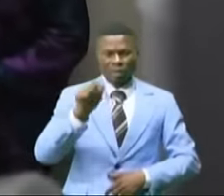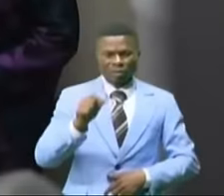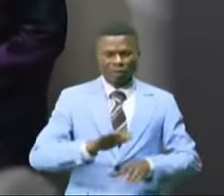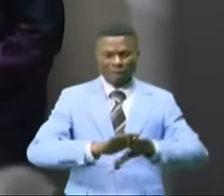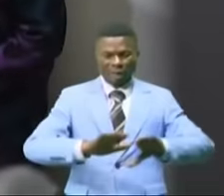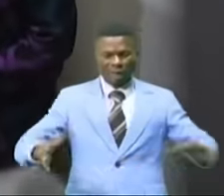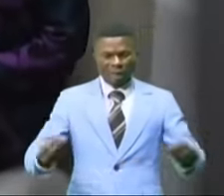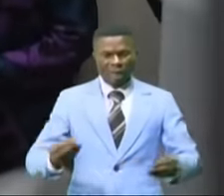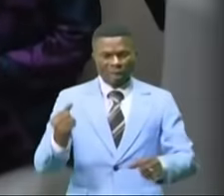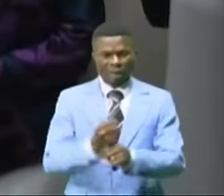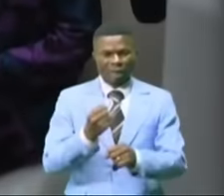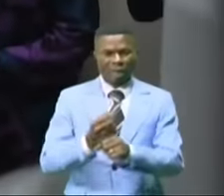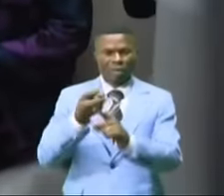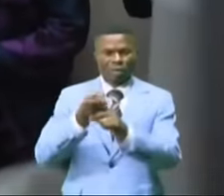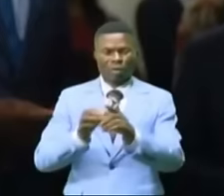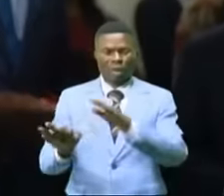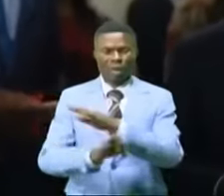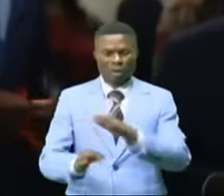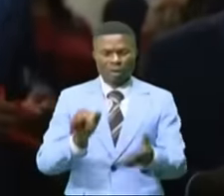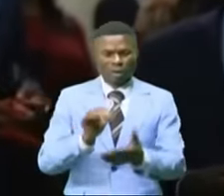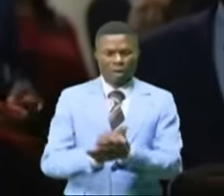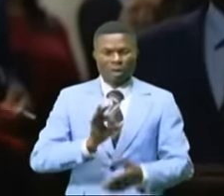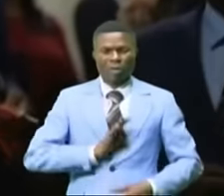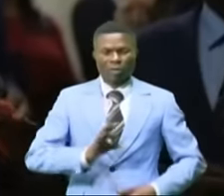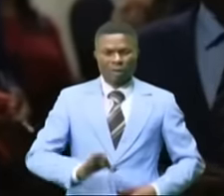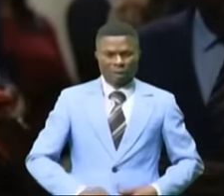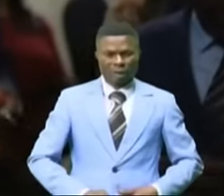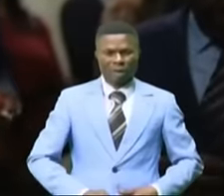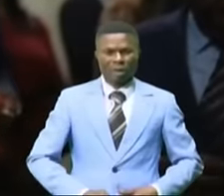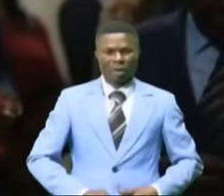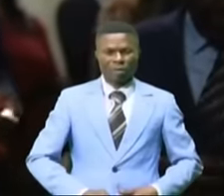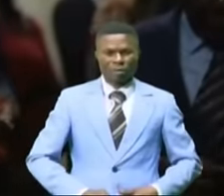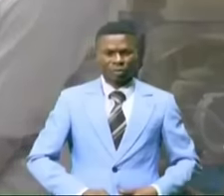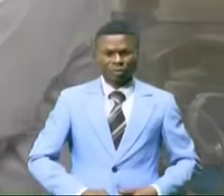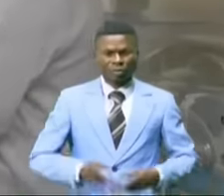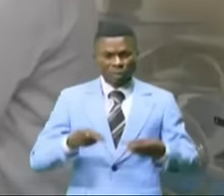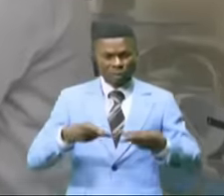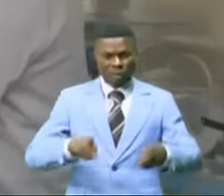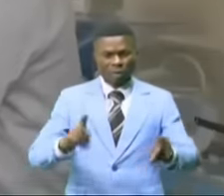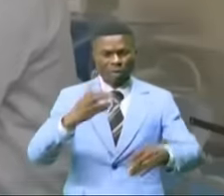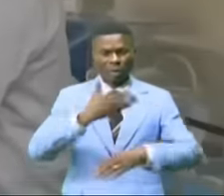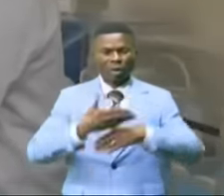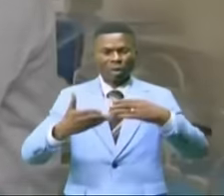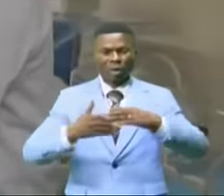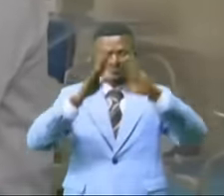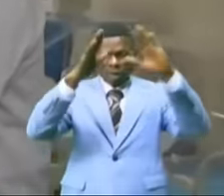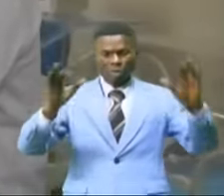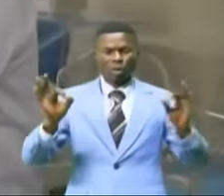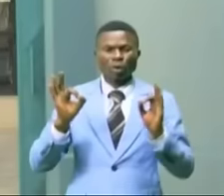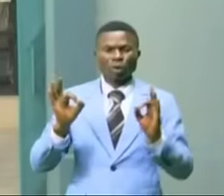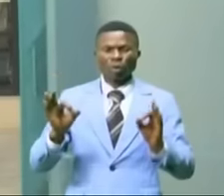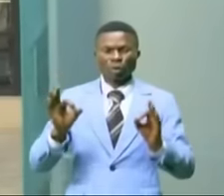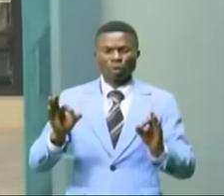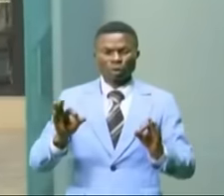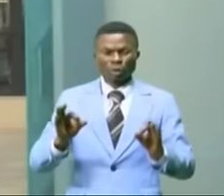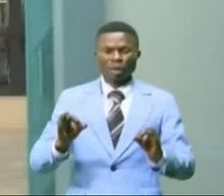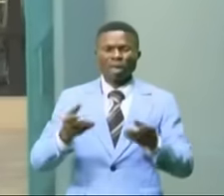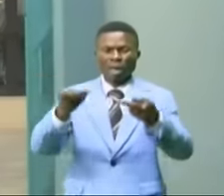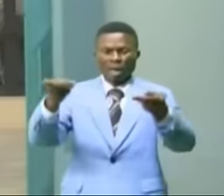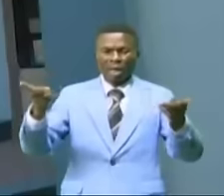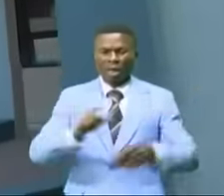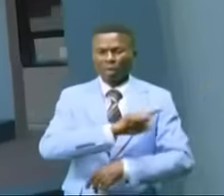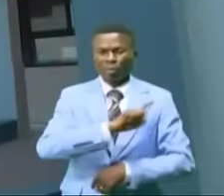Les travaux financés par la fondation Denise Nkiru Tshisekedi ont permis de construire un nouveau bâtiment d'une superficie